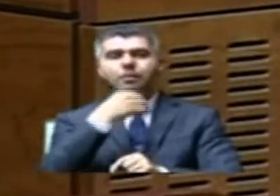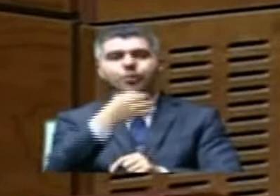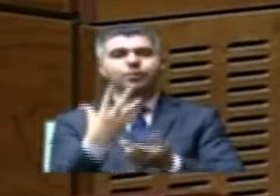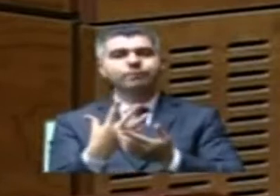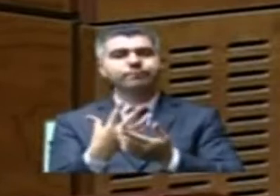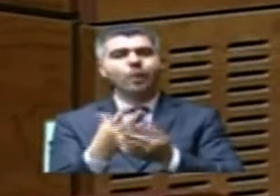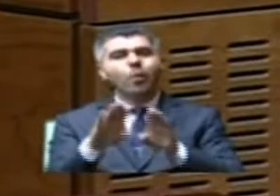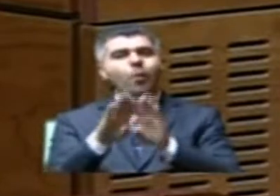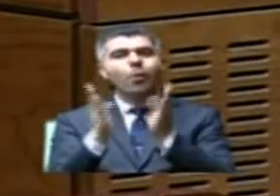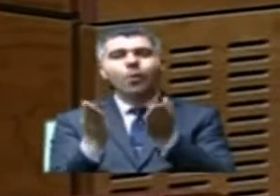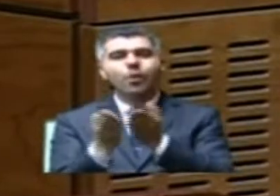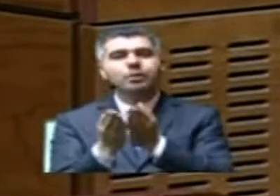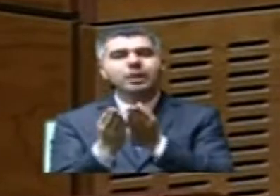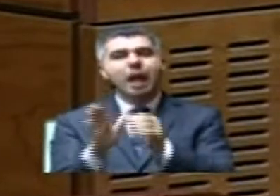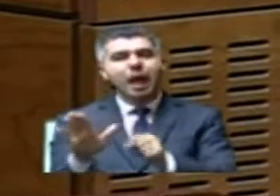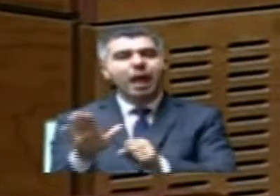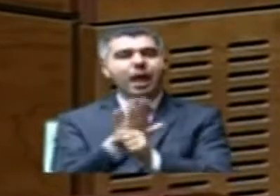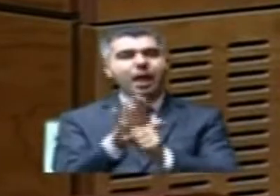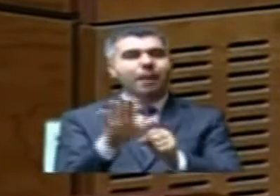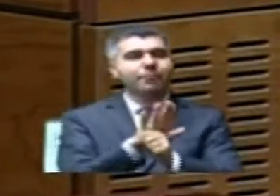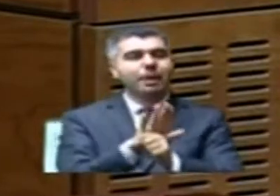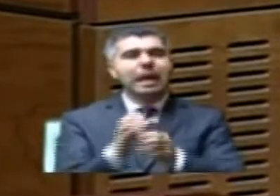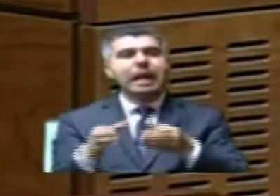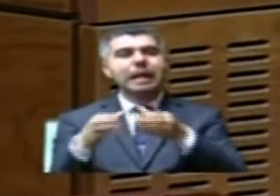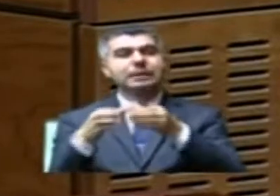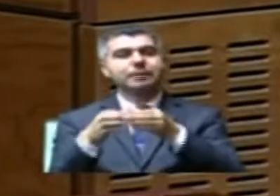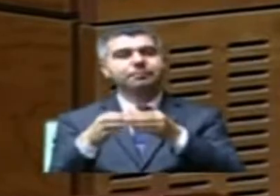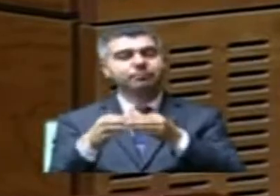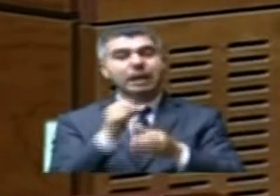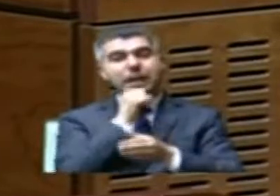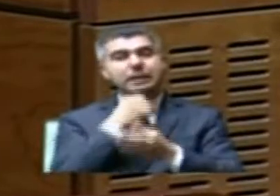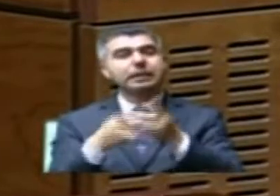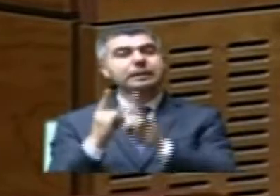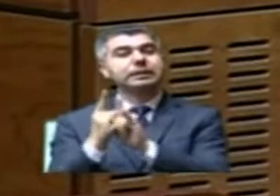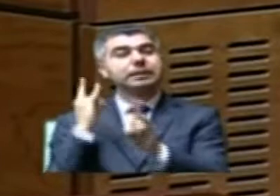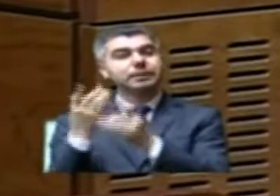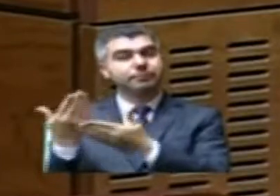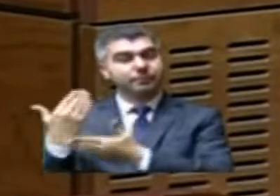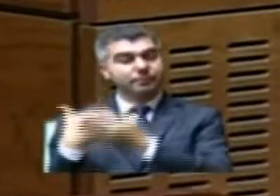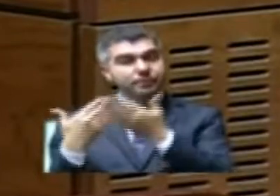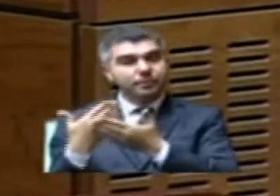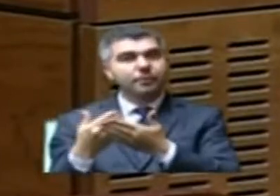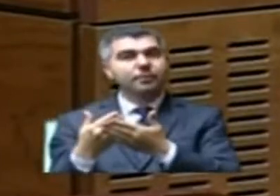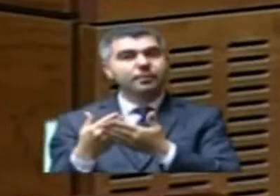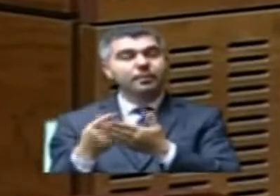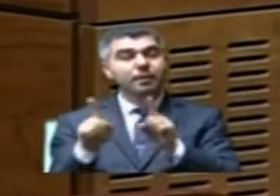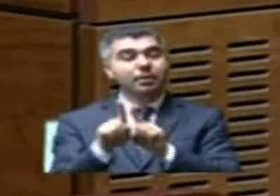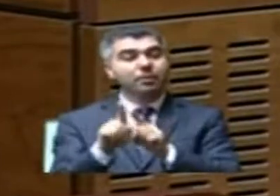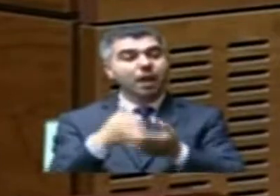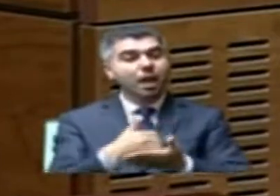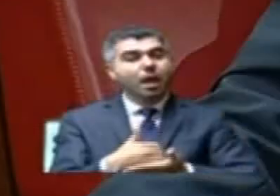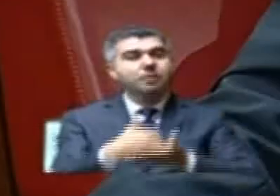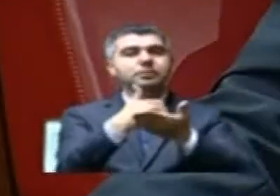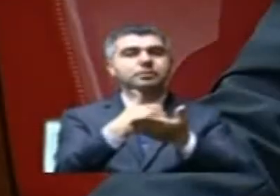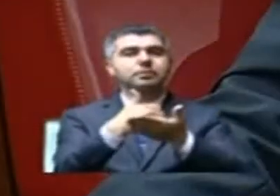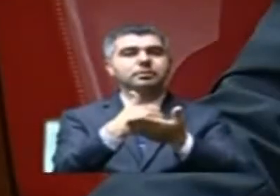هيكلي ومحور ومشكل حقيقي للتربية والتعليم هو تمويل التربية